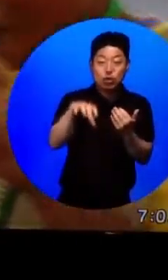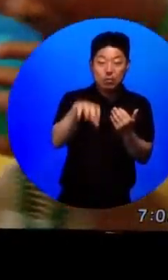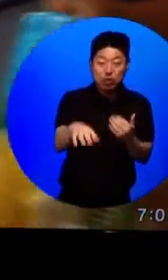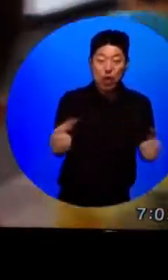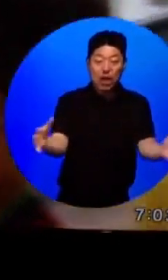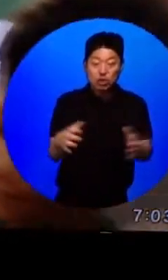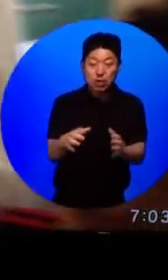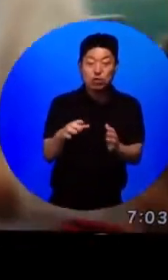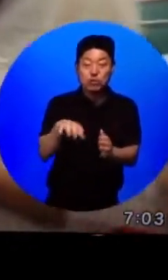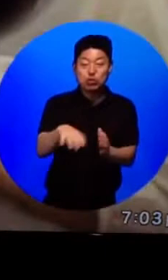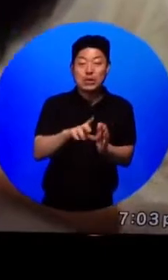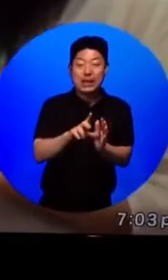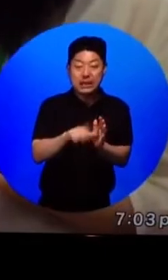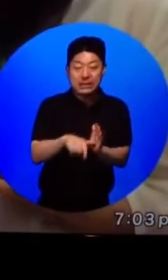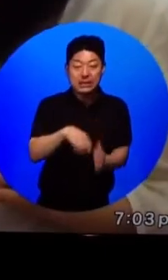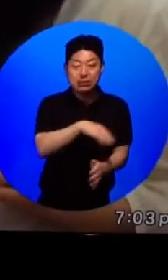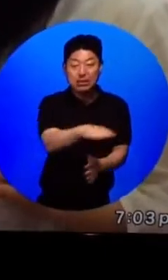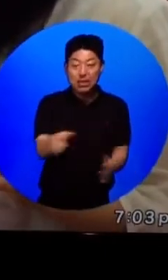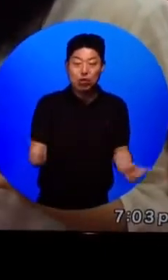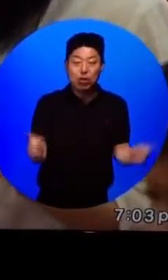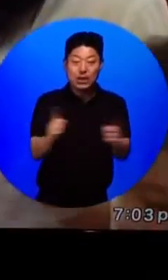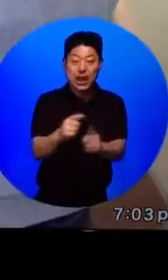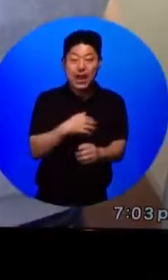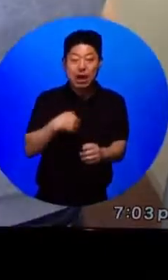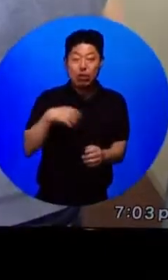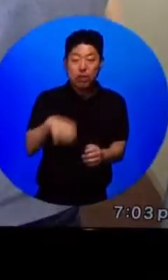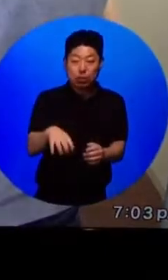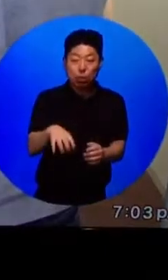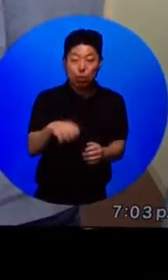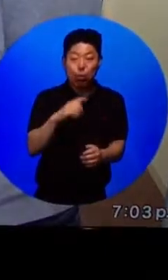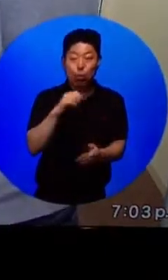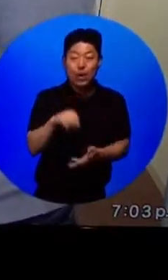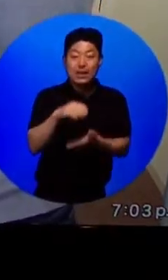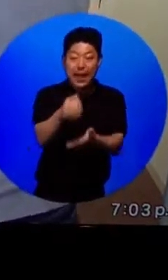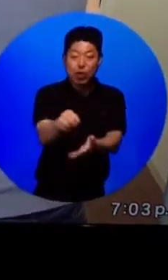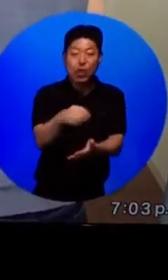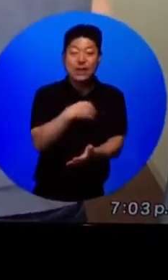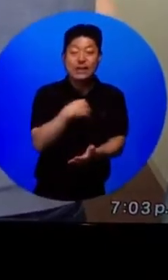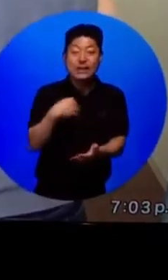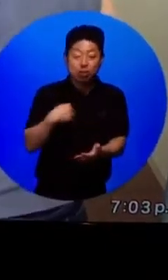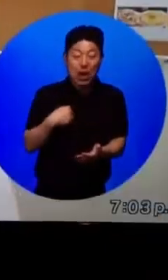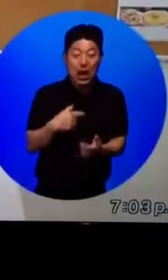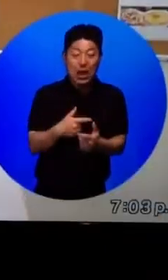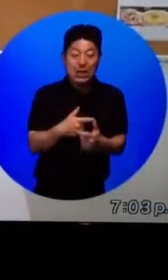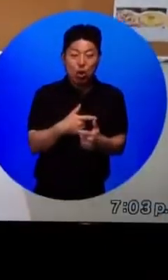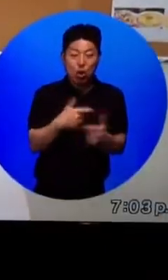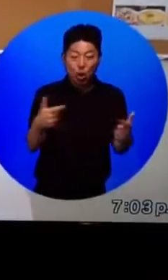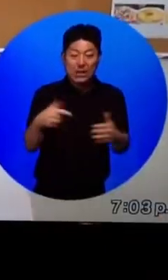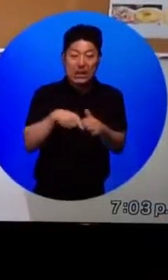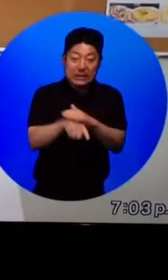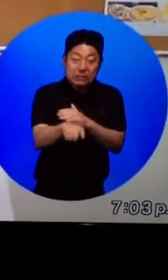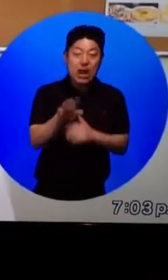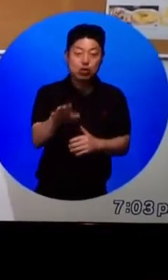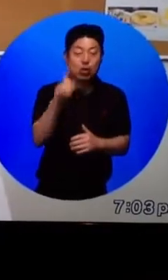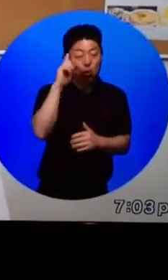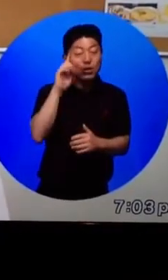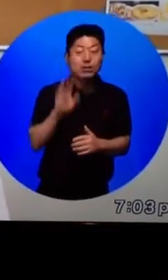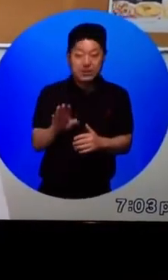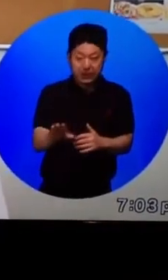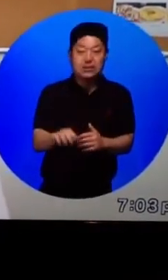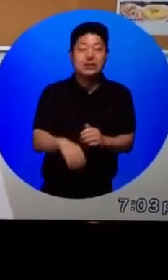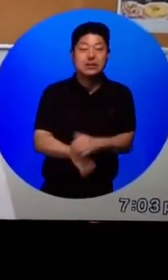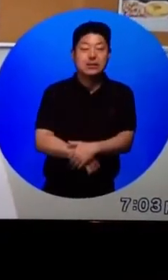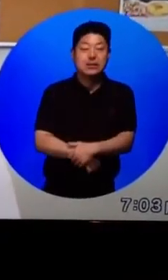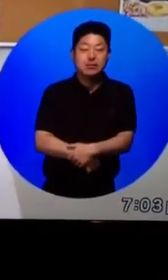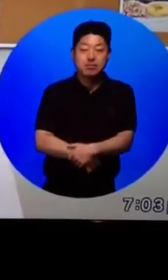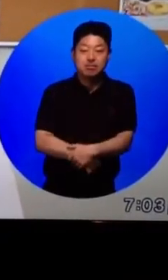校だったり家庭とはまた別の新たな集まる場所だったり、みんなと出会える場所っていうのが提供できてるっていうのが一つ大きなこと